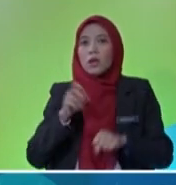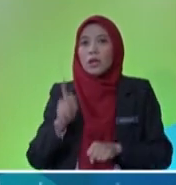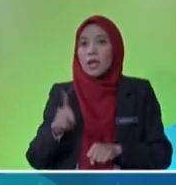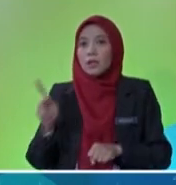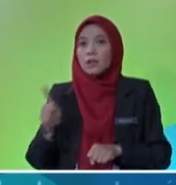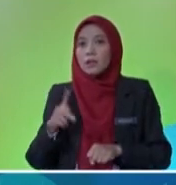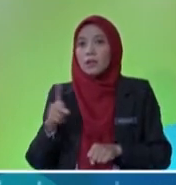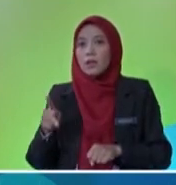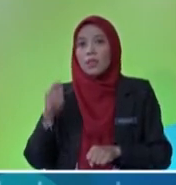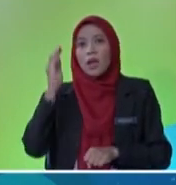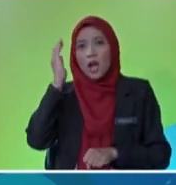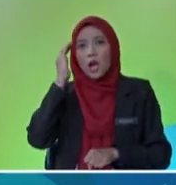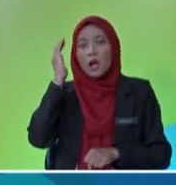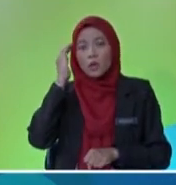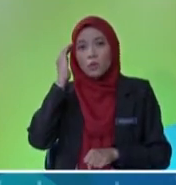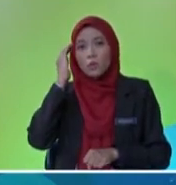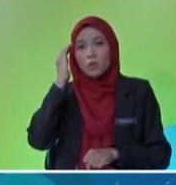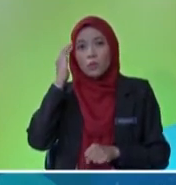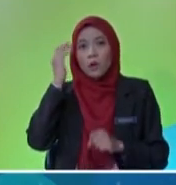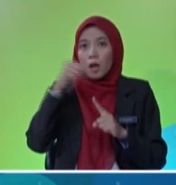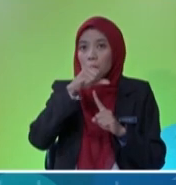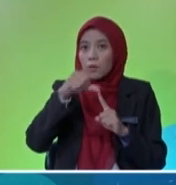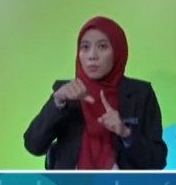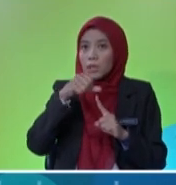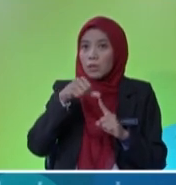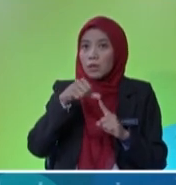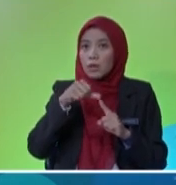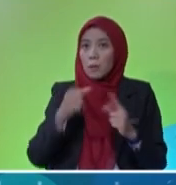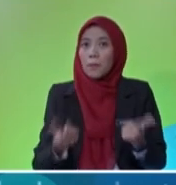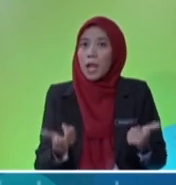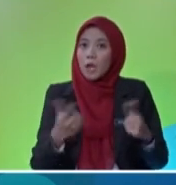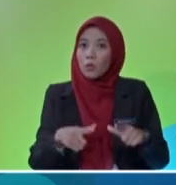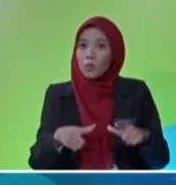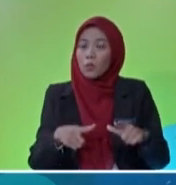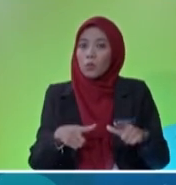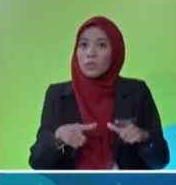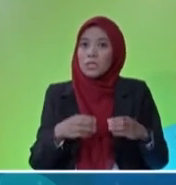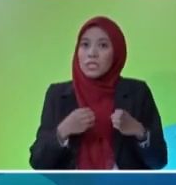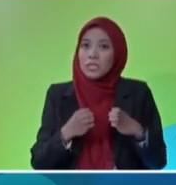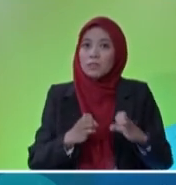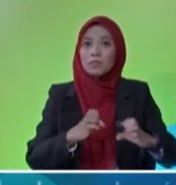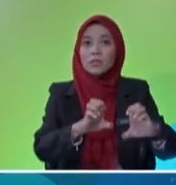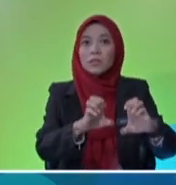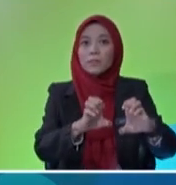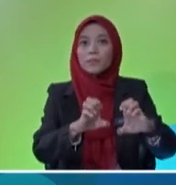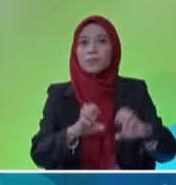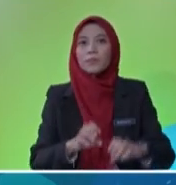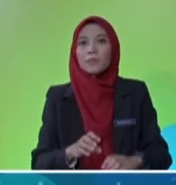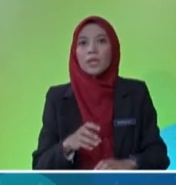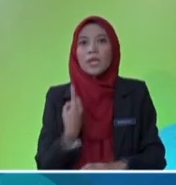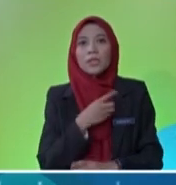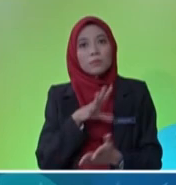tidak cantik ini berlaku ichimasa beli itu kita perlu mempelajari cara untuk membuat panggilan